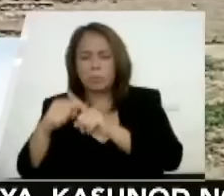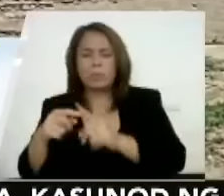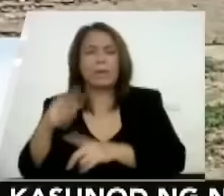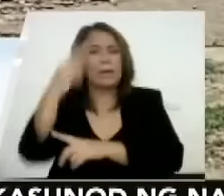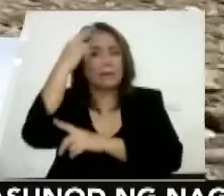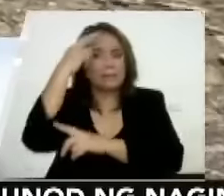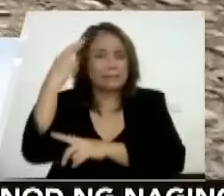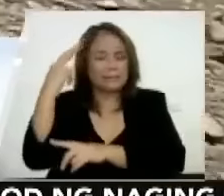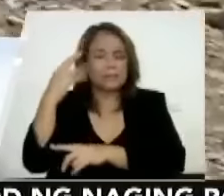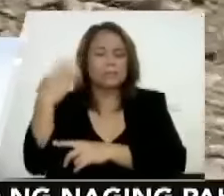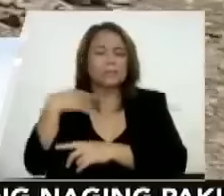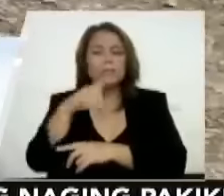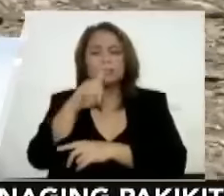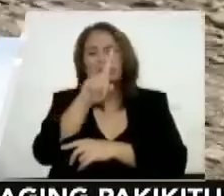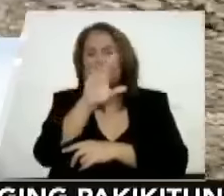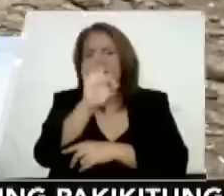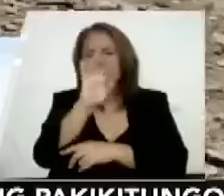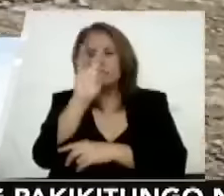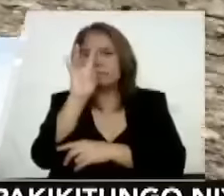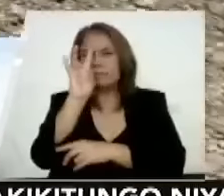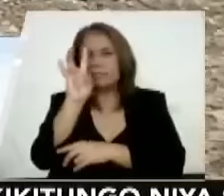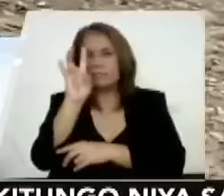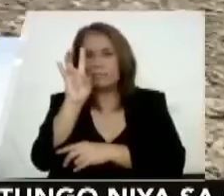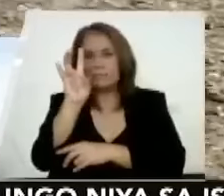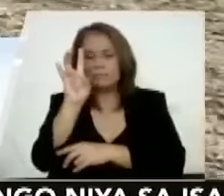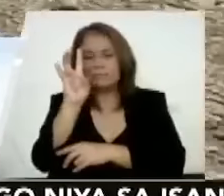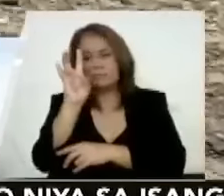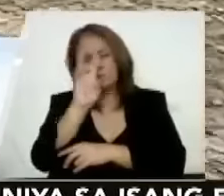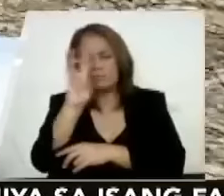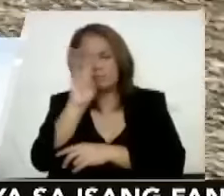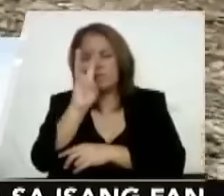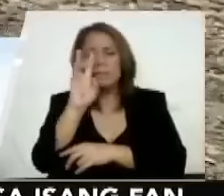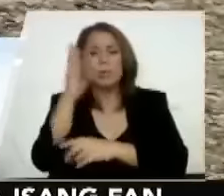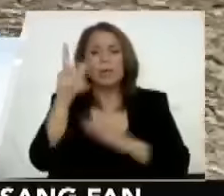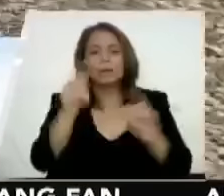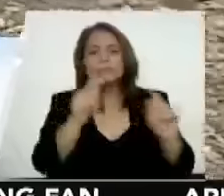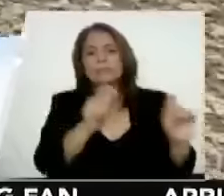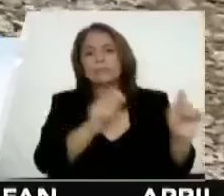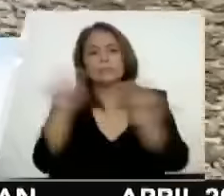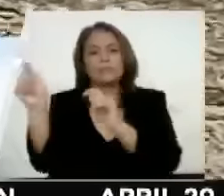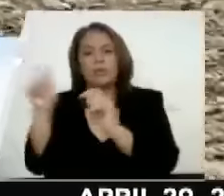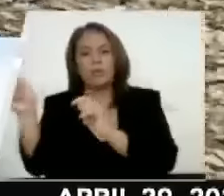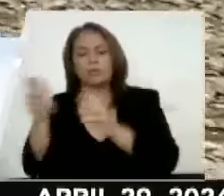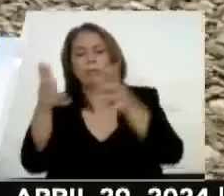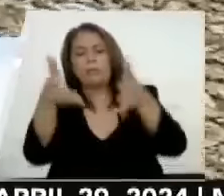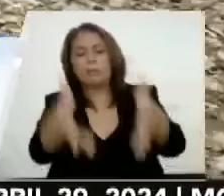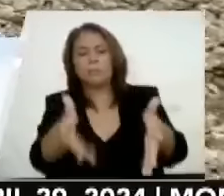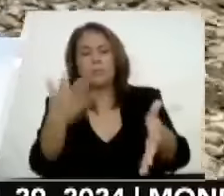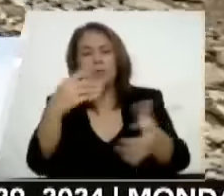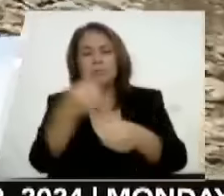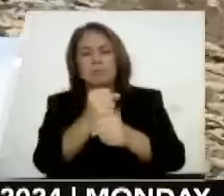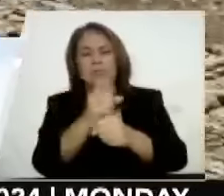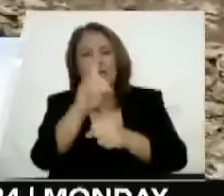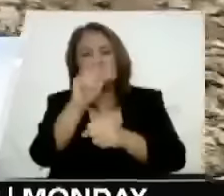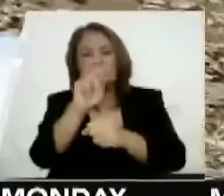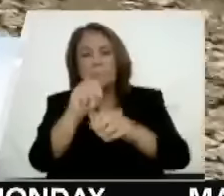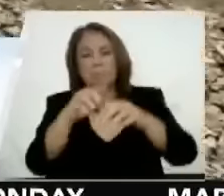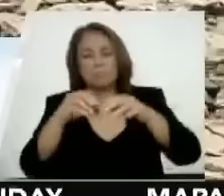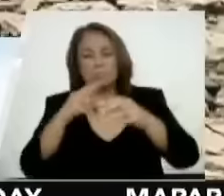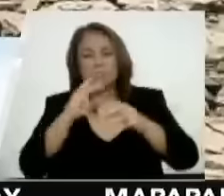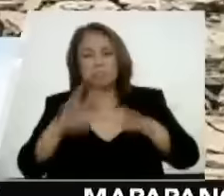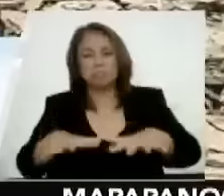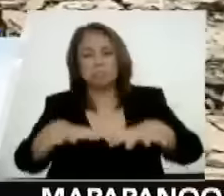ng palikasin ng lahat mula sa lumang bayan para magbigay daan para sa dam. Ngayon, nagiging senyales naman ito ng tumitinding